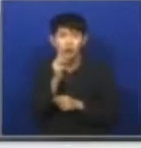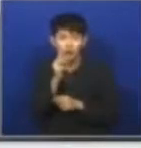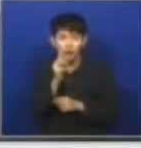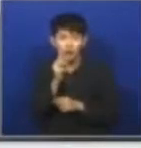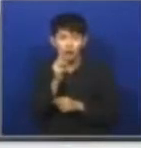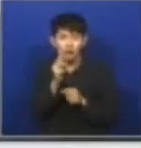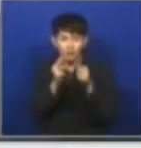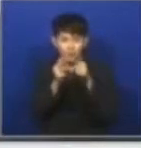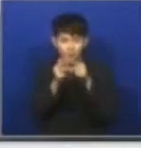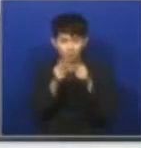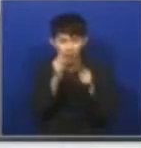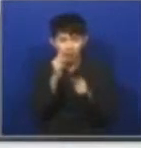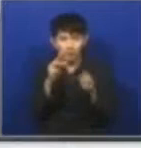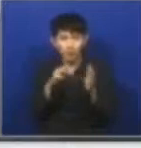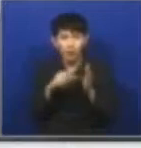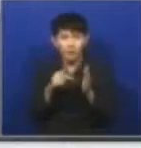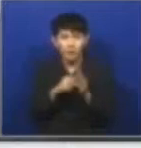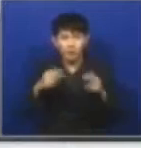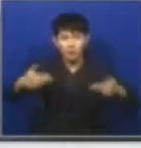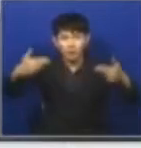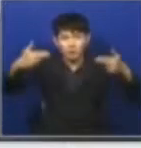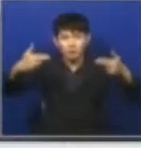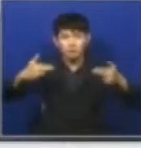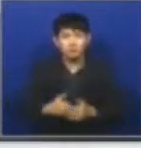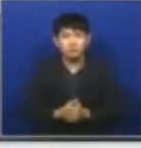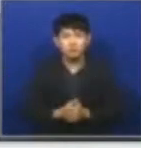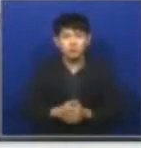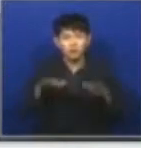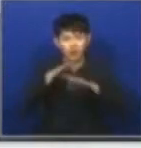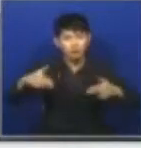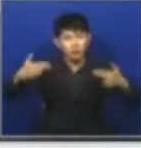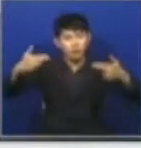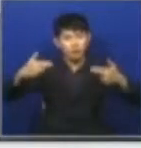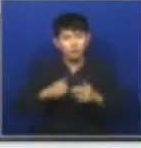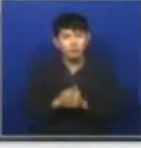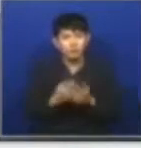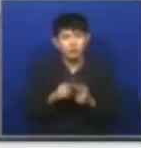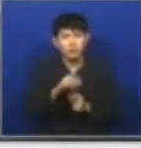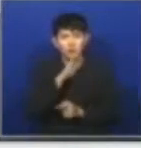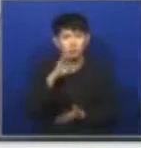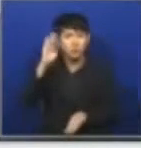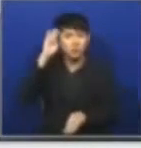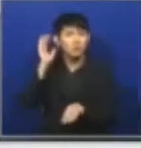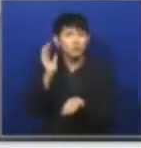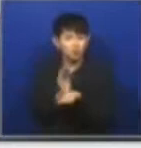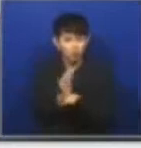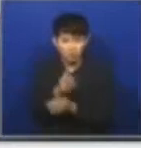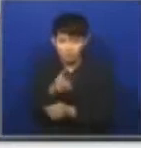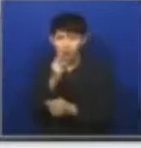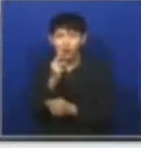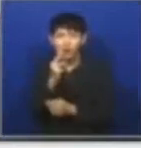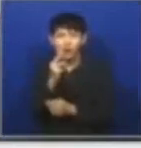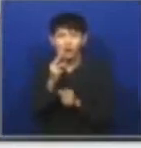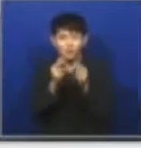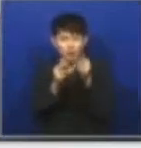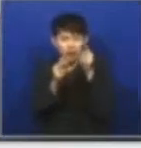ากปากกระบอกทหารคือการประกาศสงครามแต่เสียงปืนดังปั้งออกจากตำรวจ